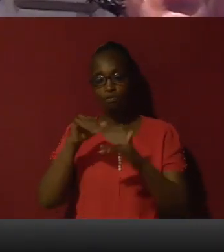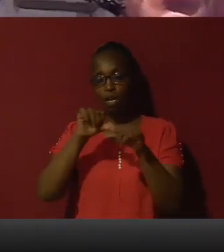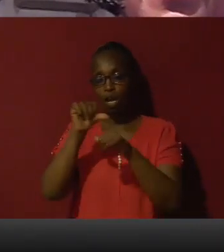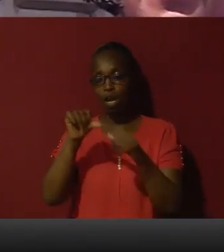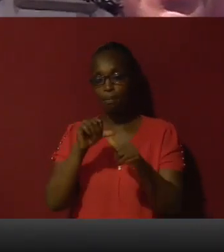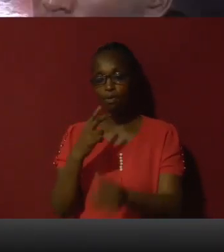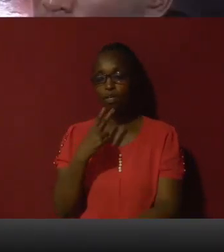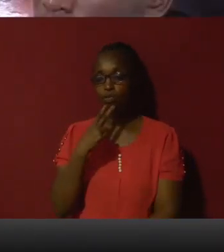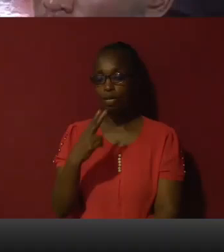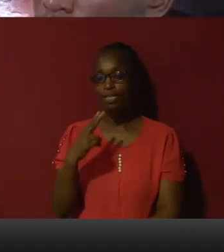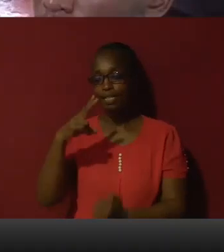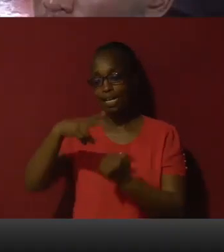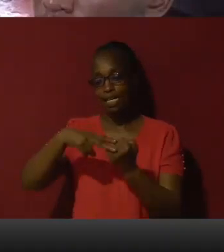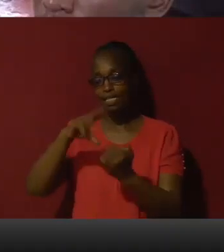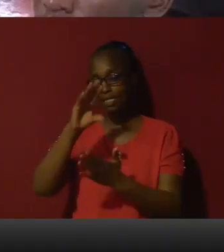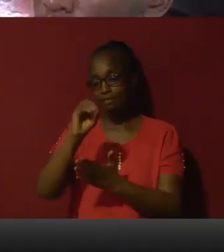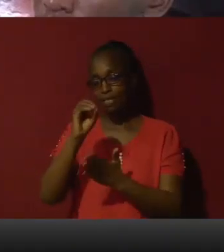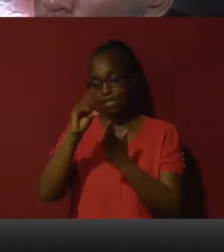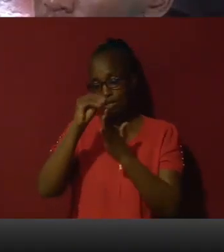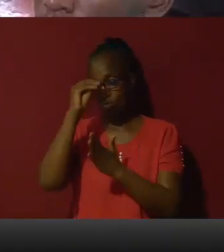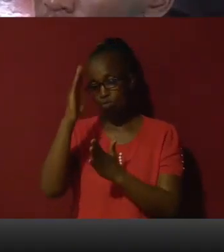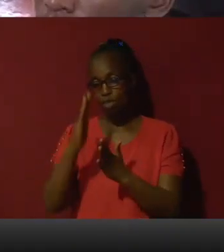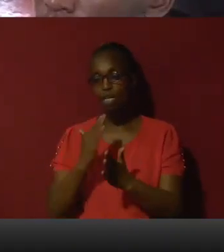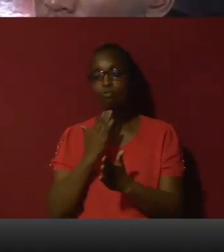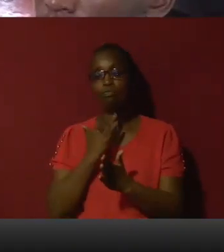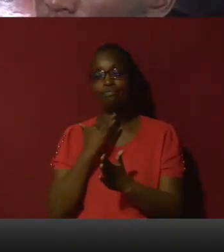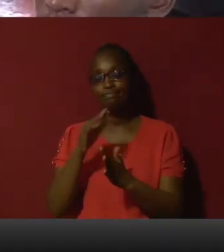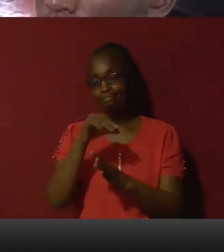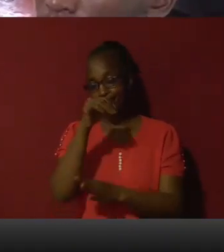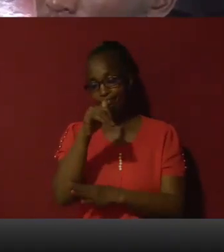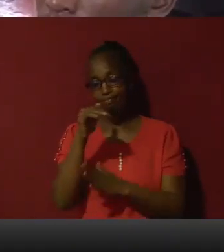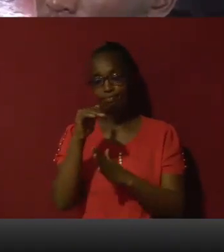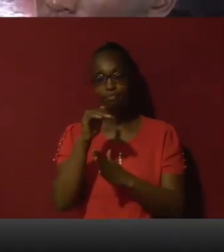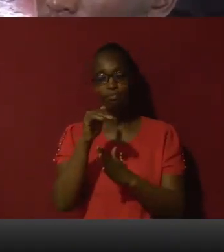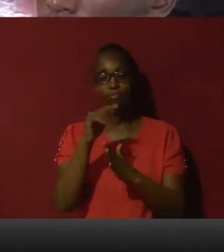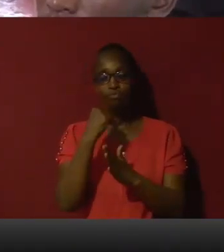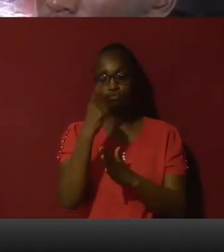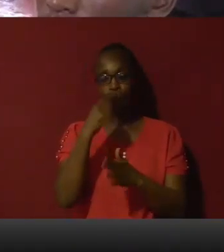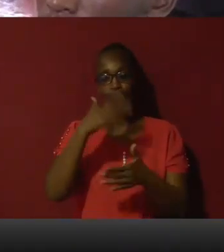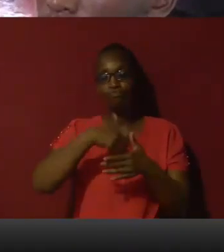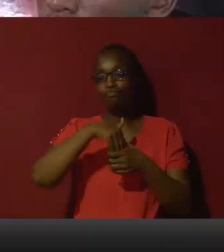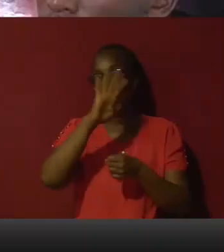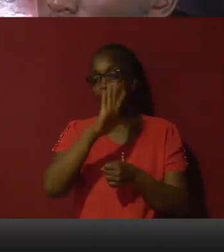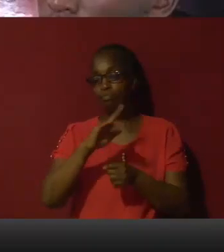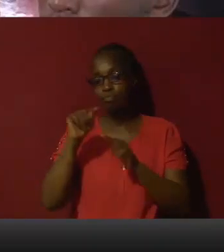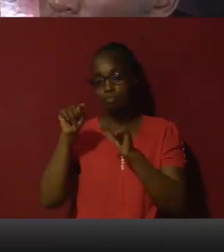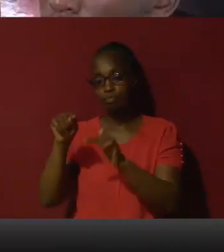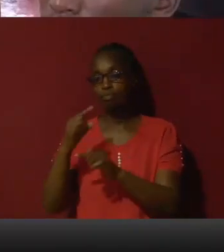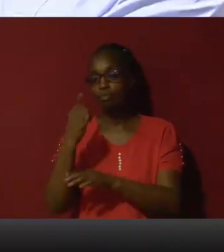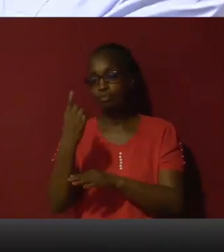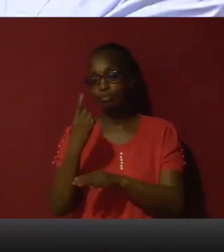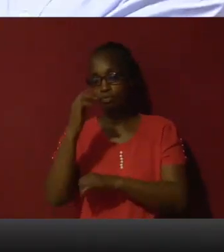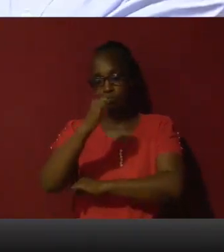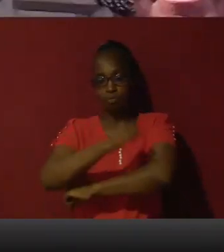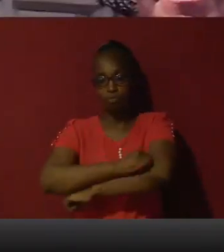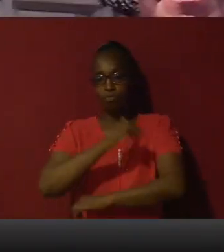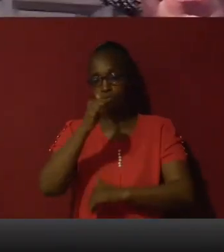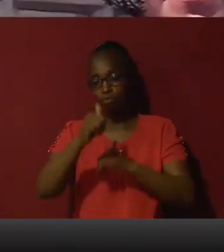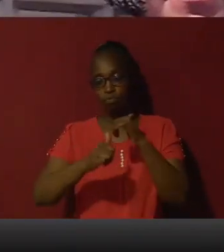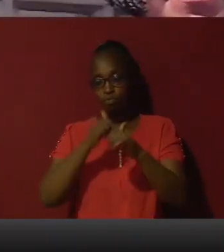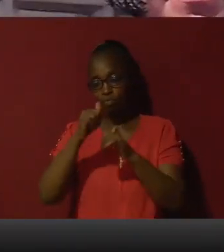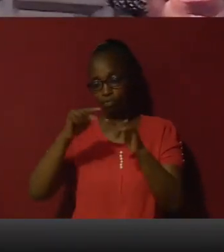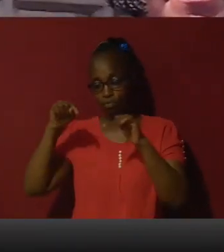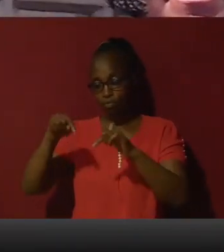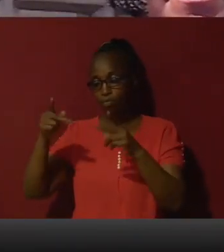wanafunzi 270 na tunataka au wengine ambao wako huko ije, kwa sababu hii ndio shule tu ile tuko